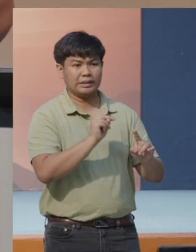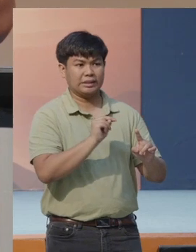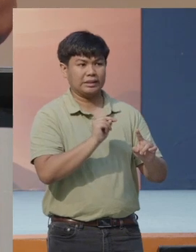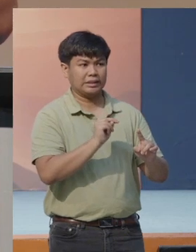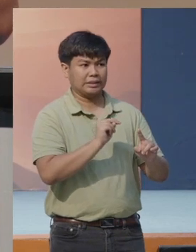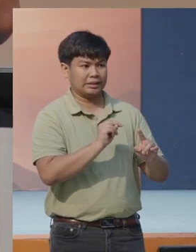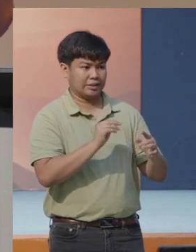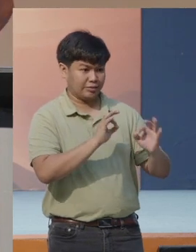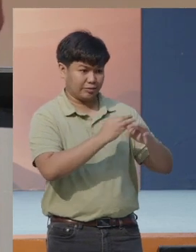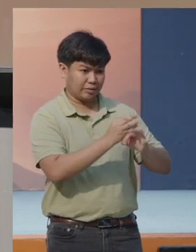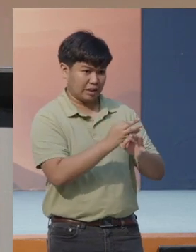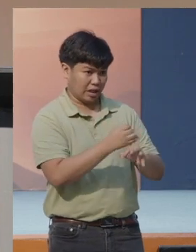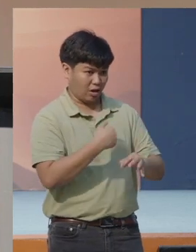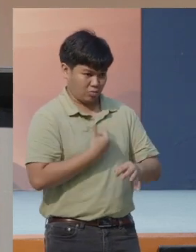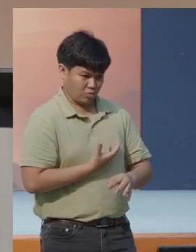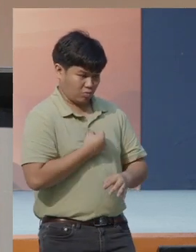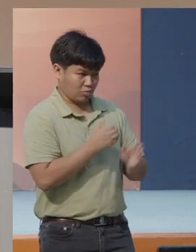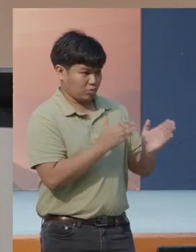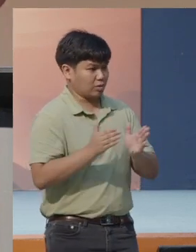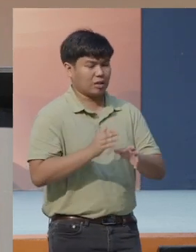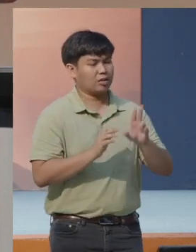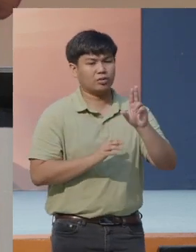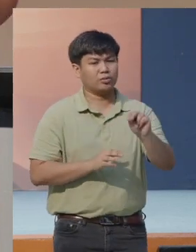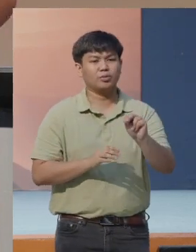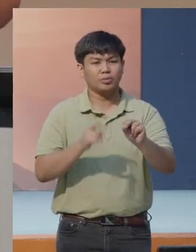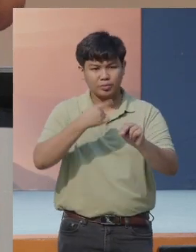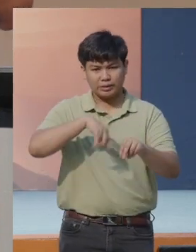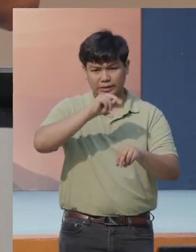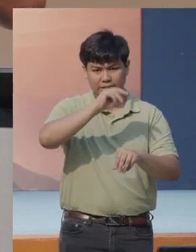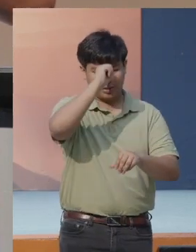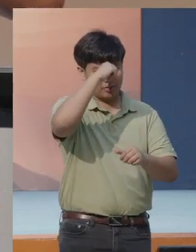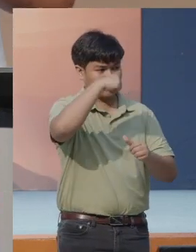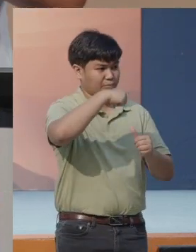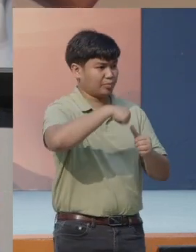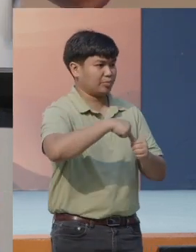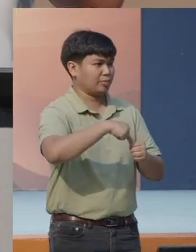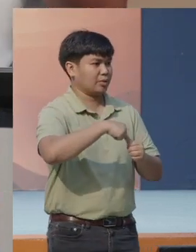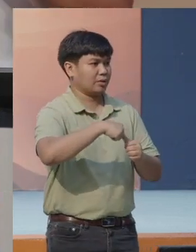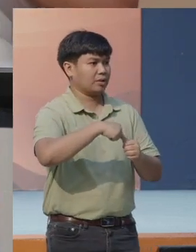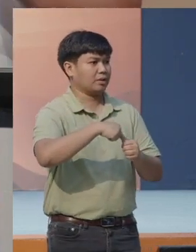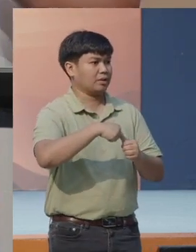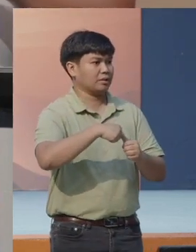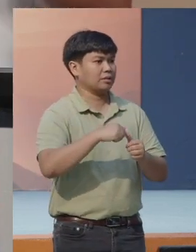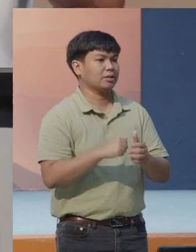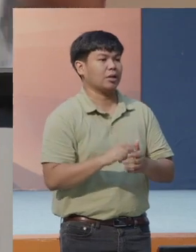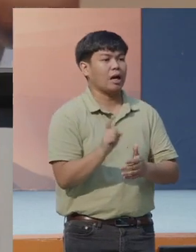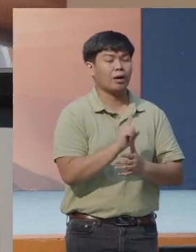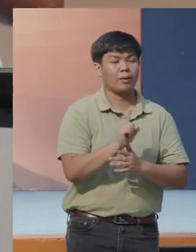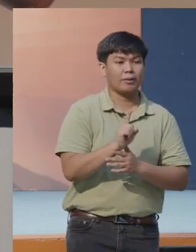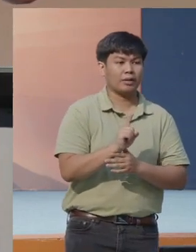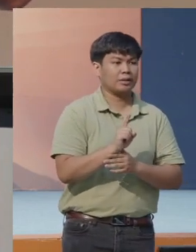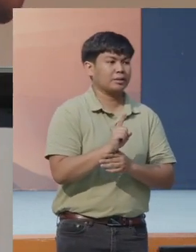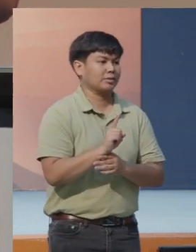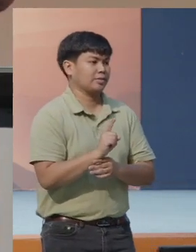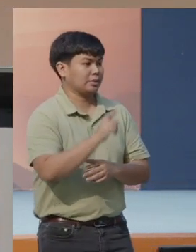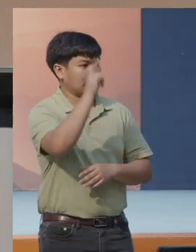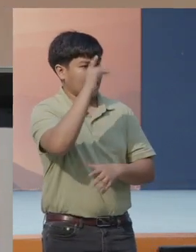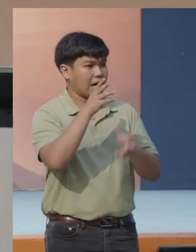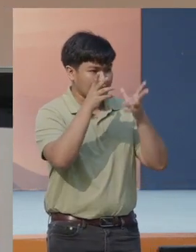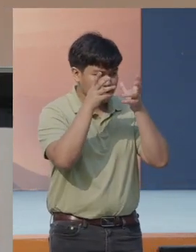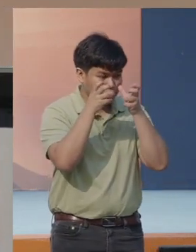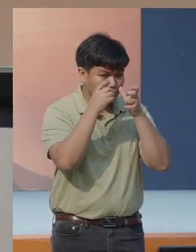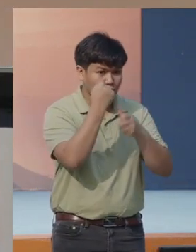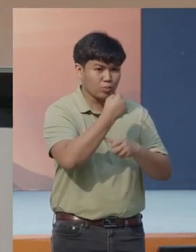no? Kaya paalala sa atin, no? Rather sa atin ng Panginoon ngayon, batid ng Diyos